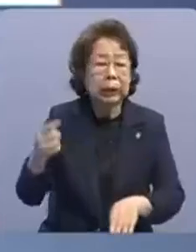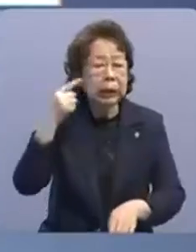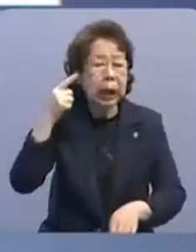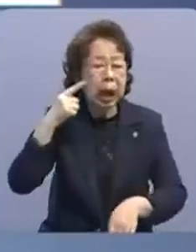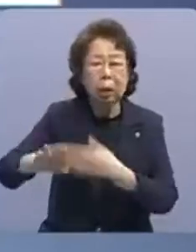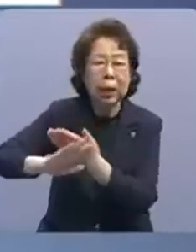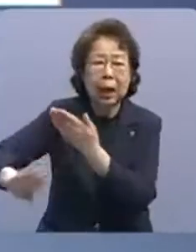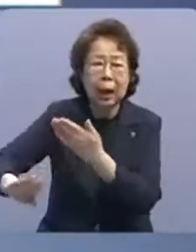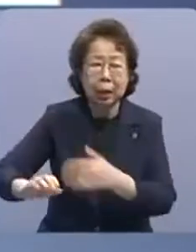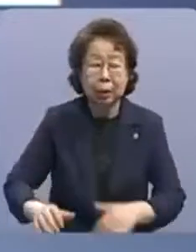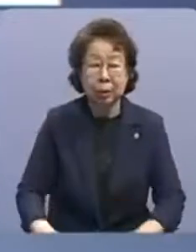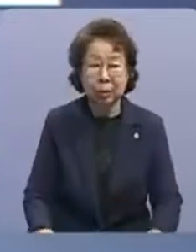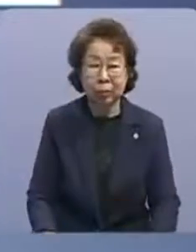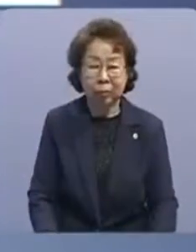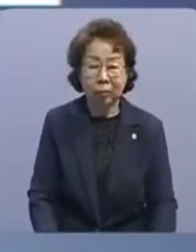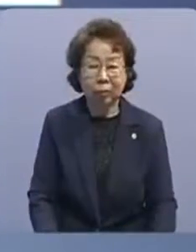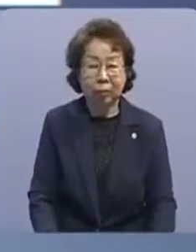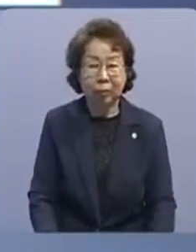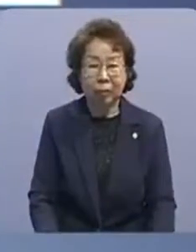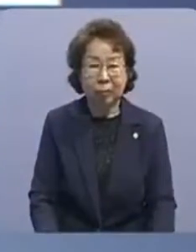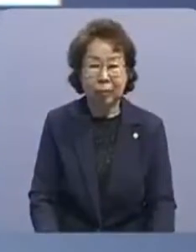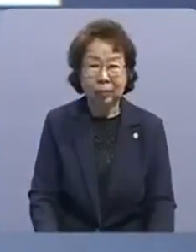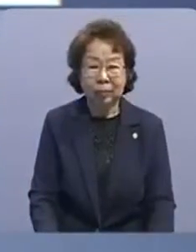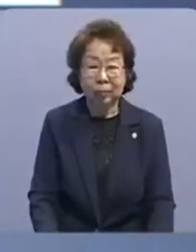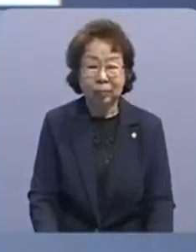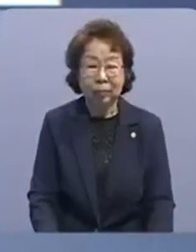달랐습니다 보색의 이이슬 기자 입니다